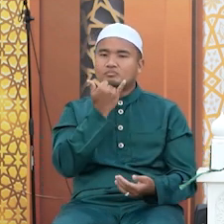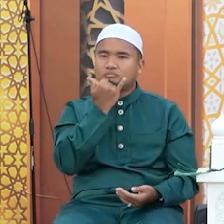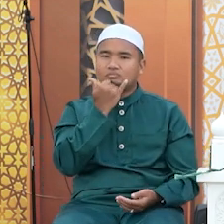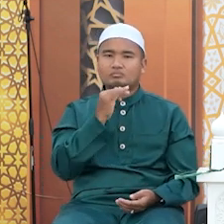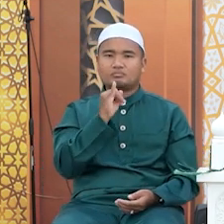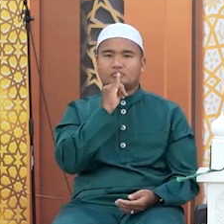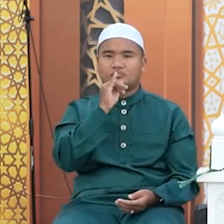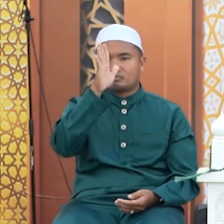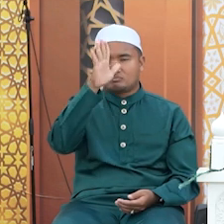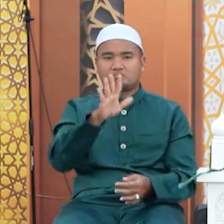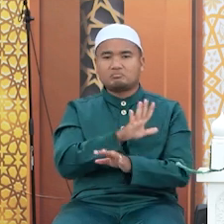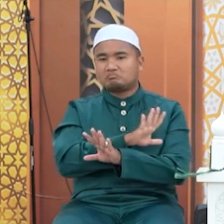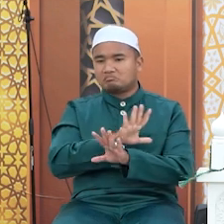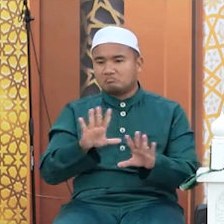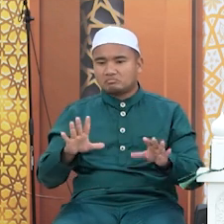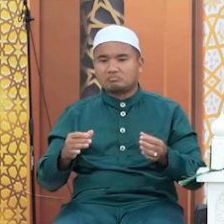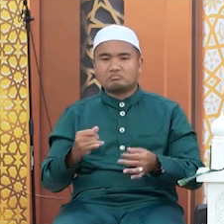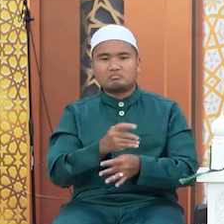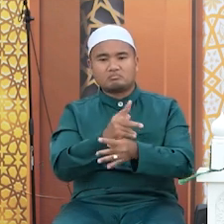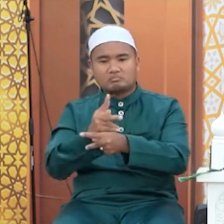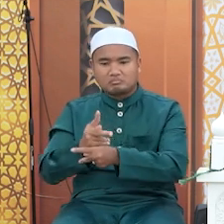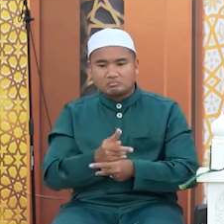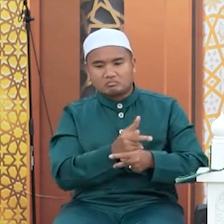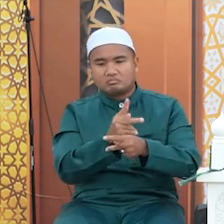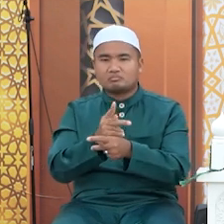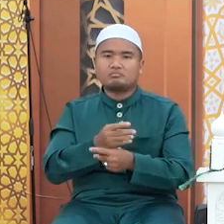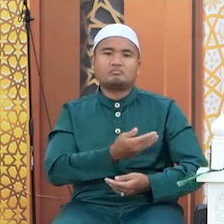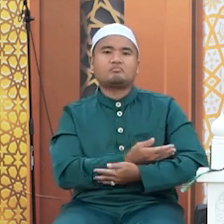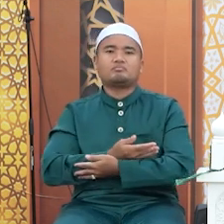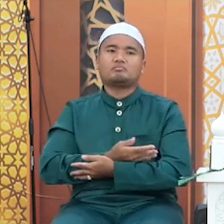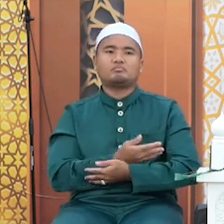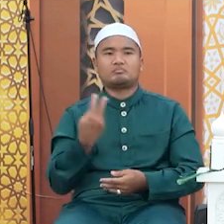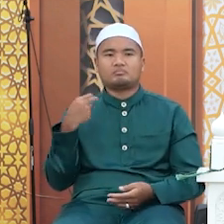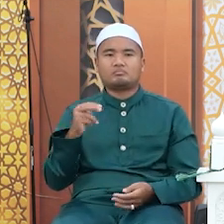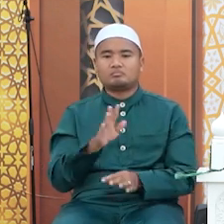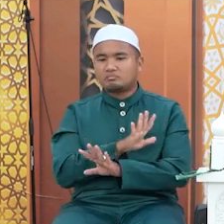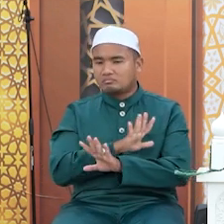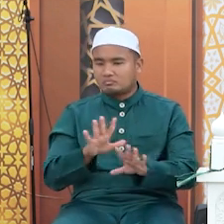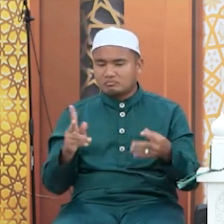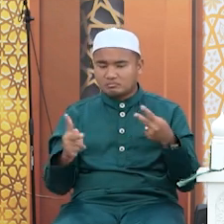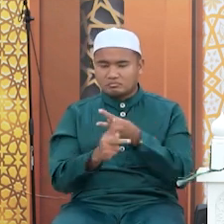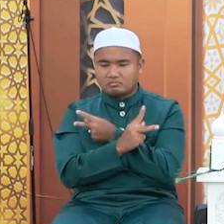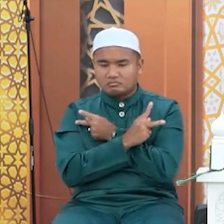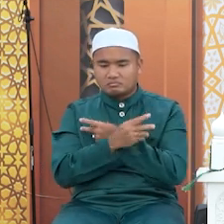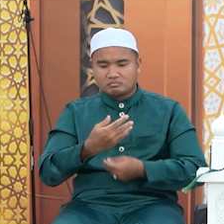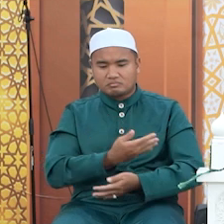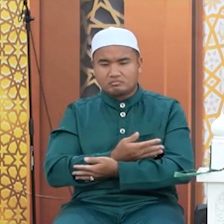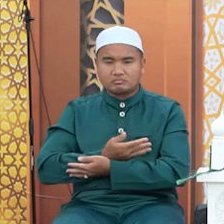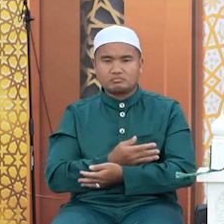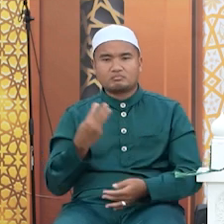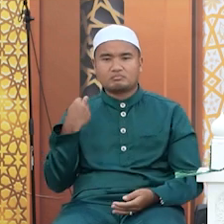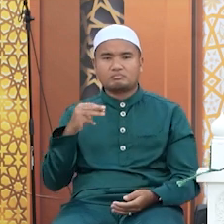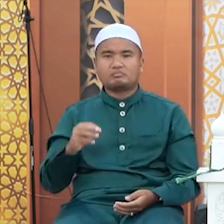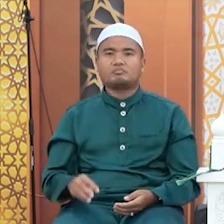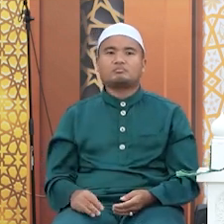tak cara anak dia. Dia tak tarbiah anak dia. Dia tak kasih anak dia. Dia tak sayang anak dia. Tapi